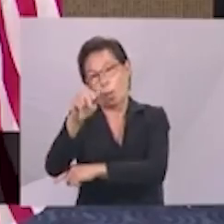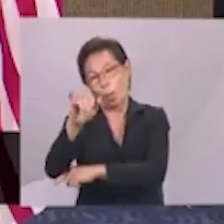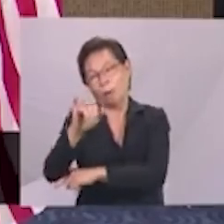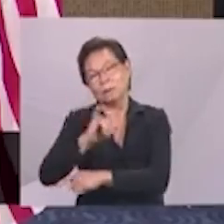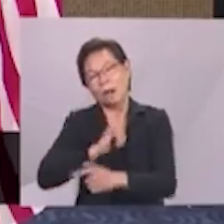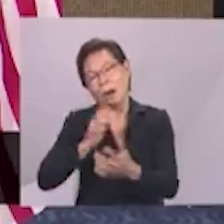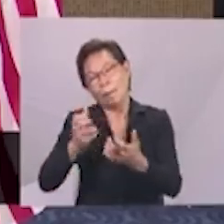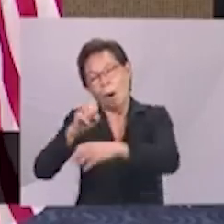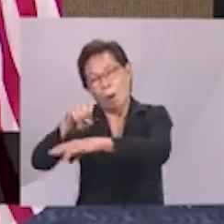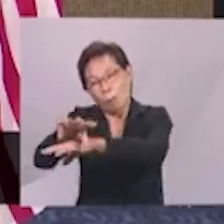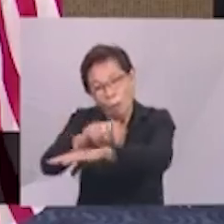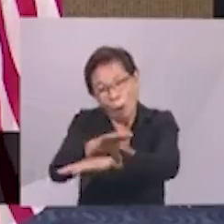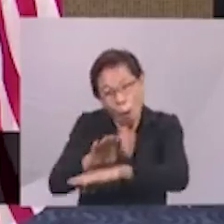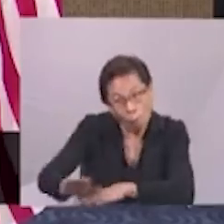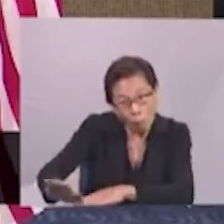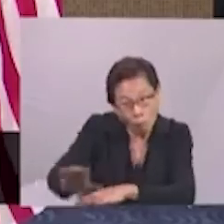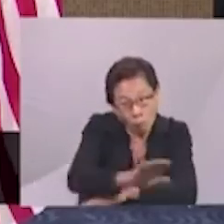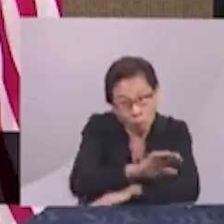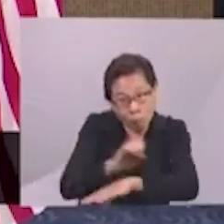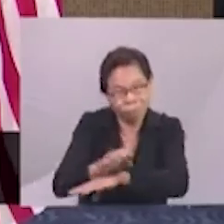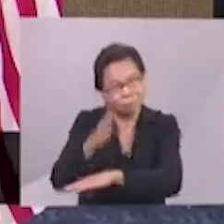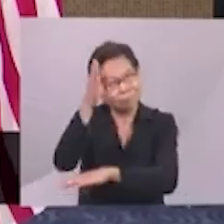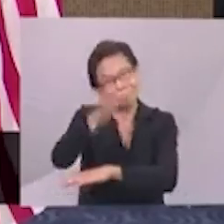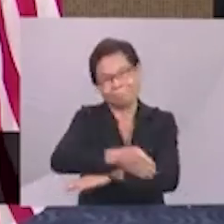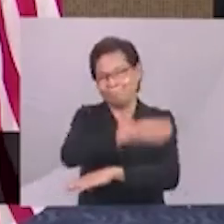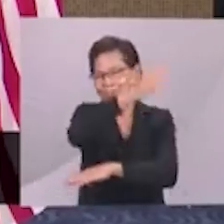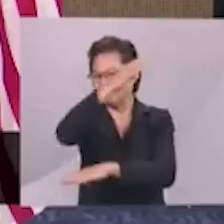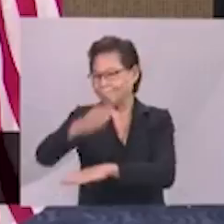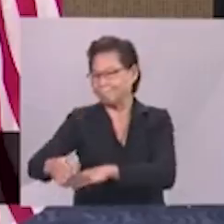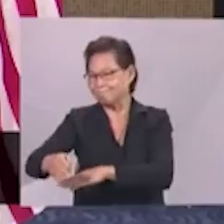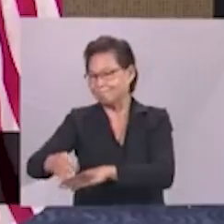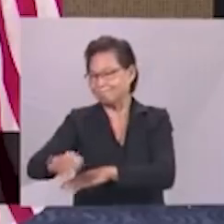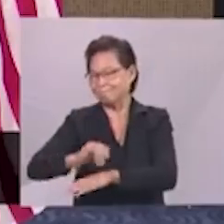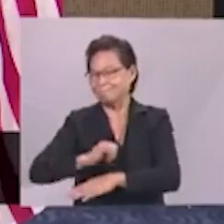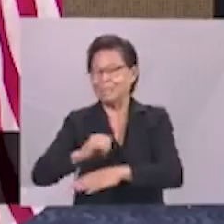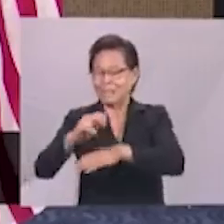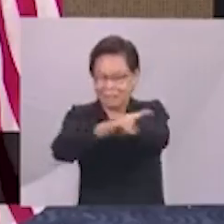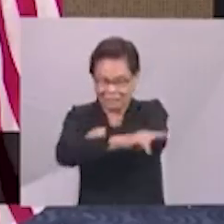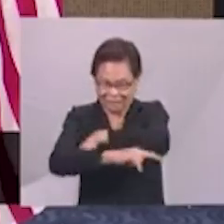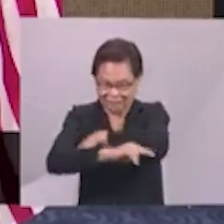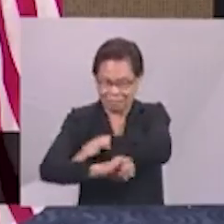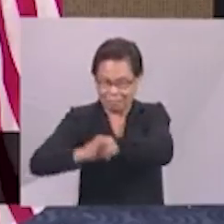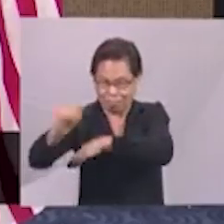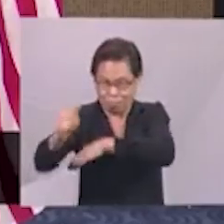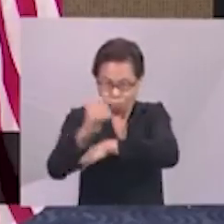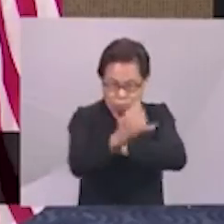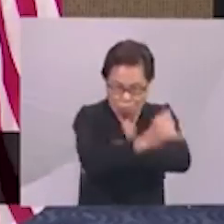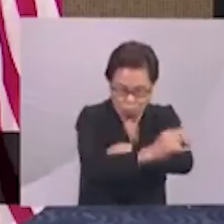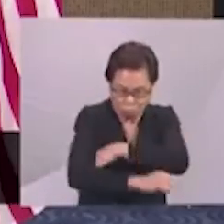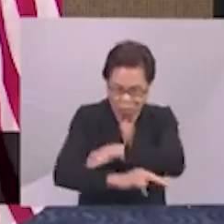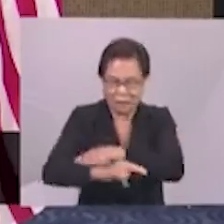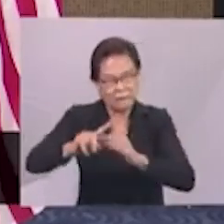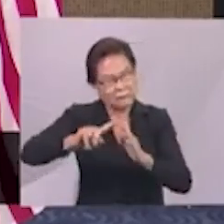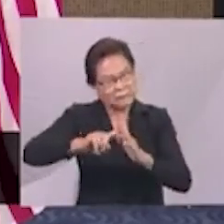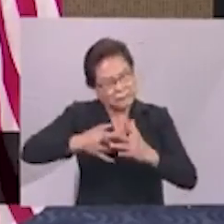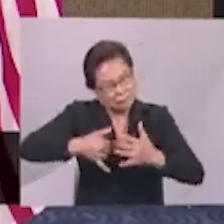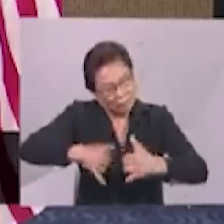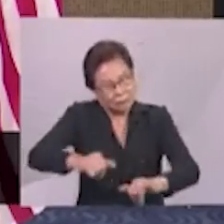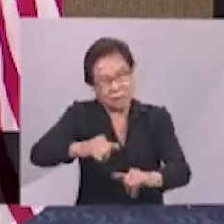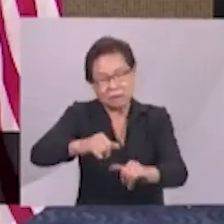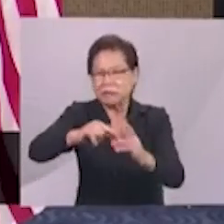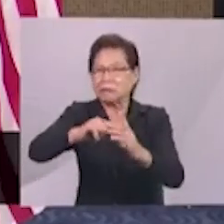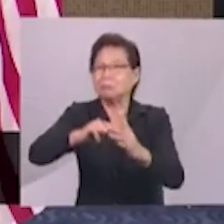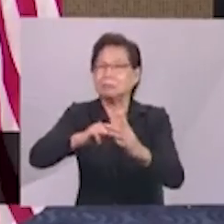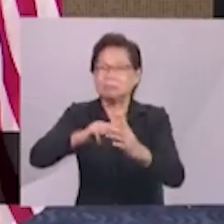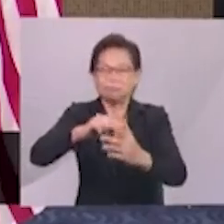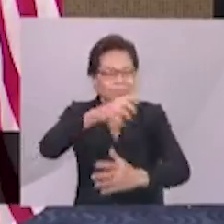saya nak mengingatkan saya Lestari tentang larangan pergerakan antara negeri yang masih berkuasa dalam tempo